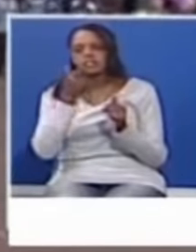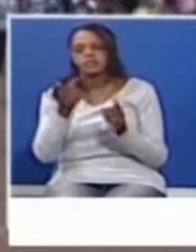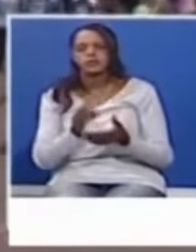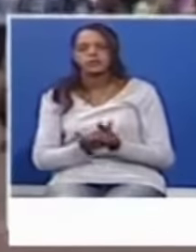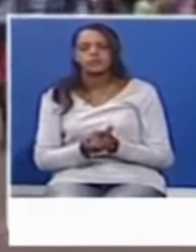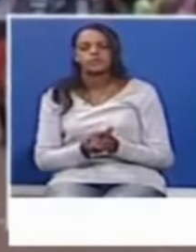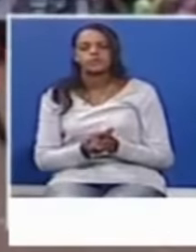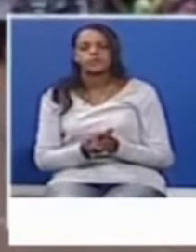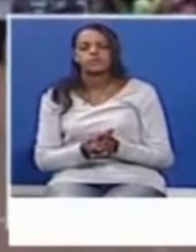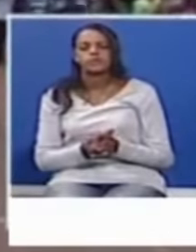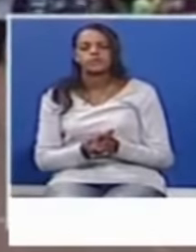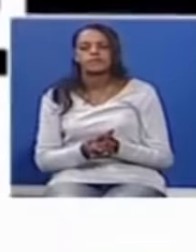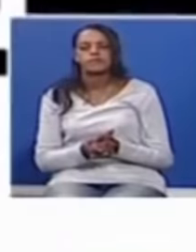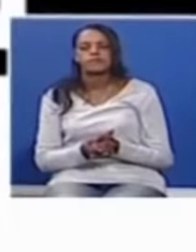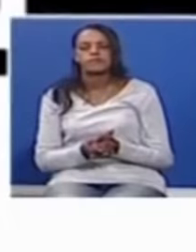زحبر